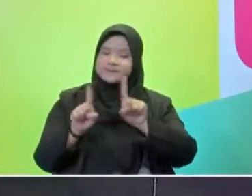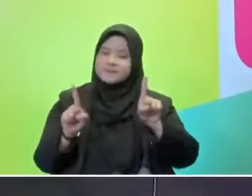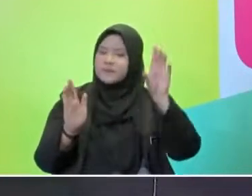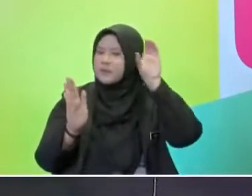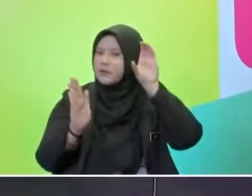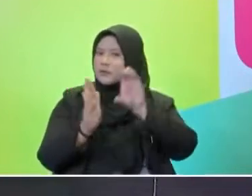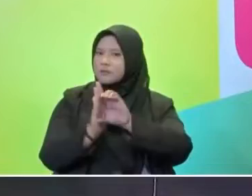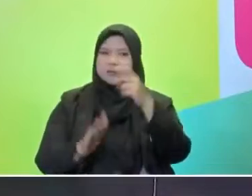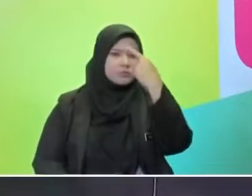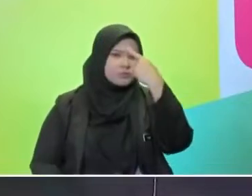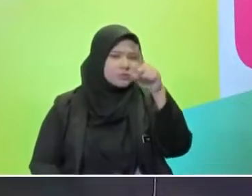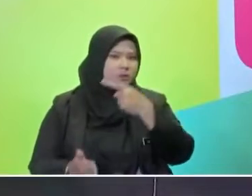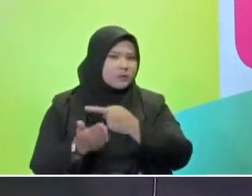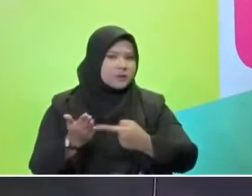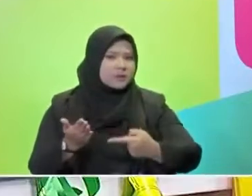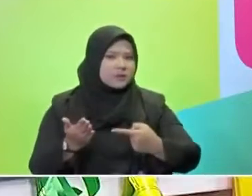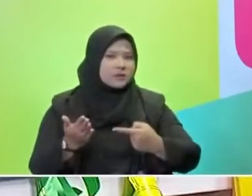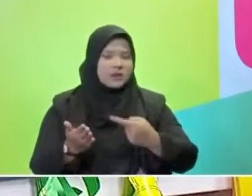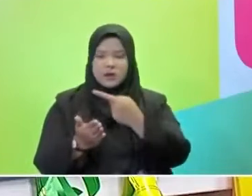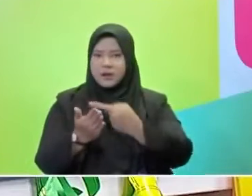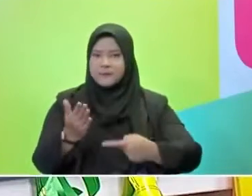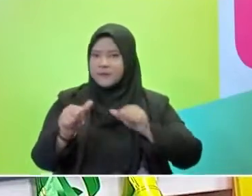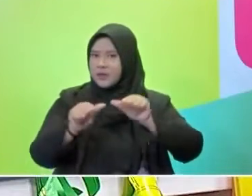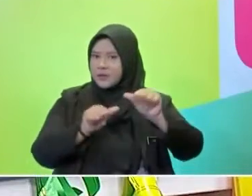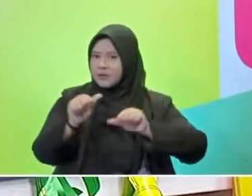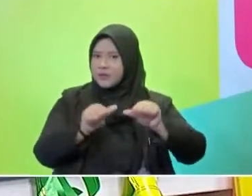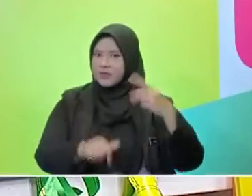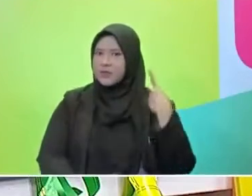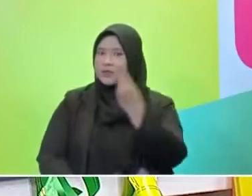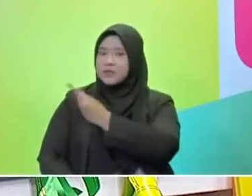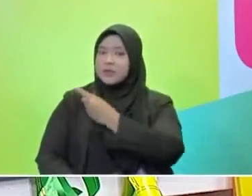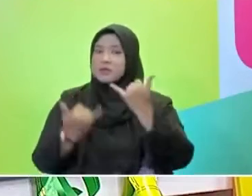Okey, sekarang kita nak buat aktiviti